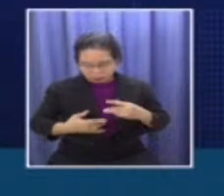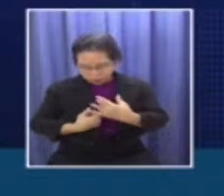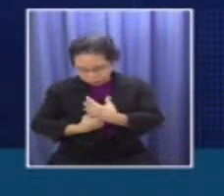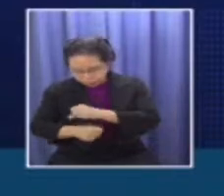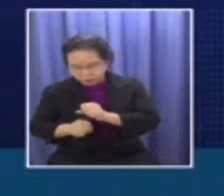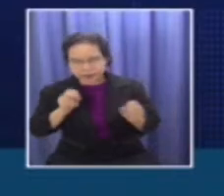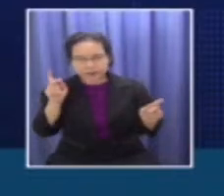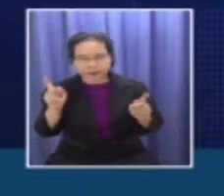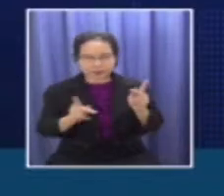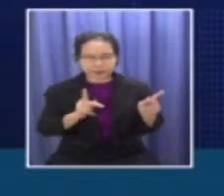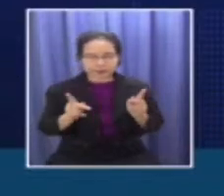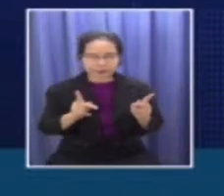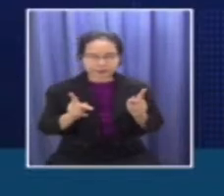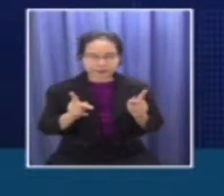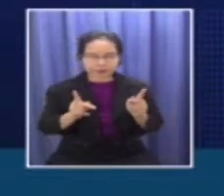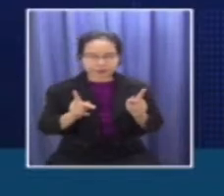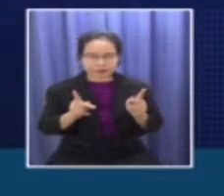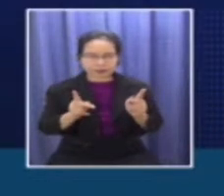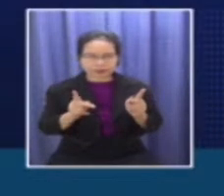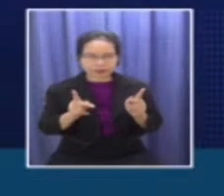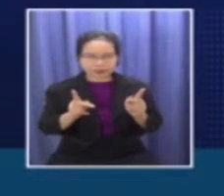abra mɛyi nsɛmmisa